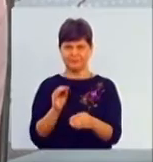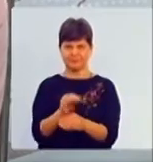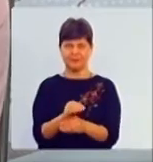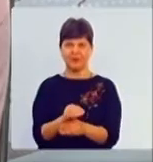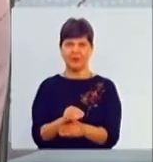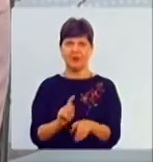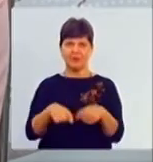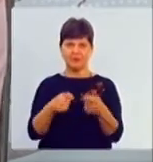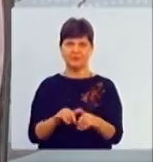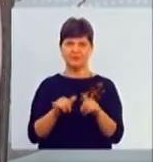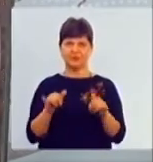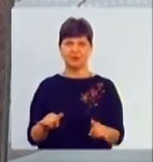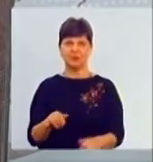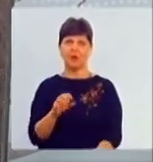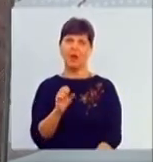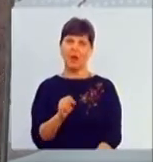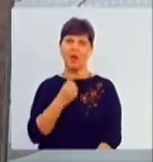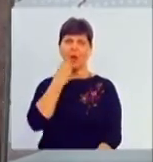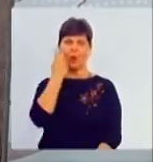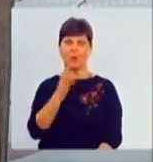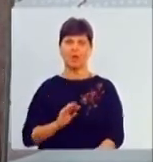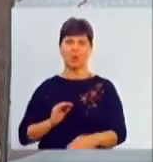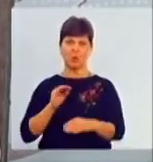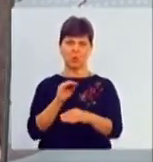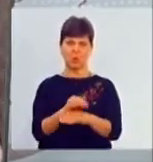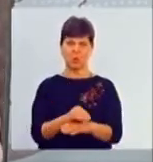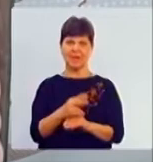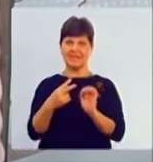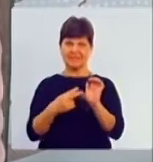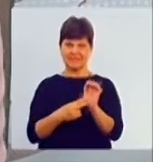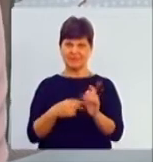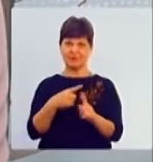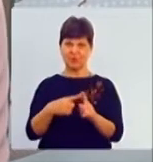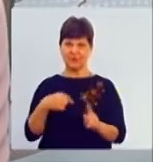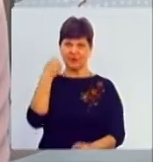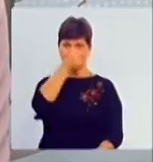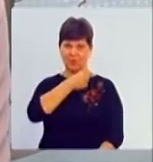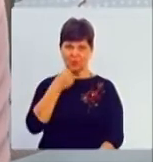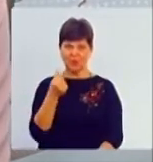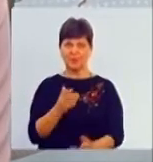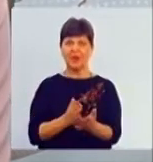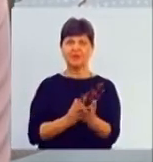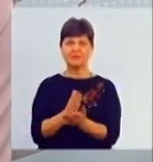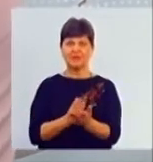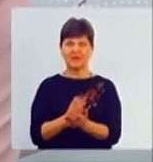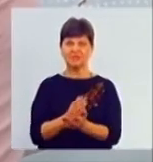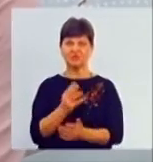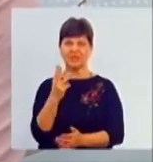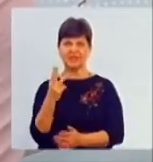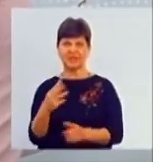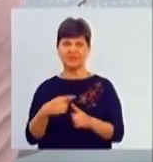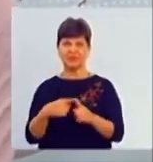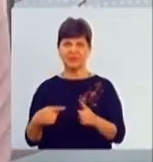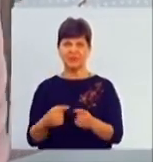дасть збільшення. А от коли ми додали 7,5 років при коефіцієнті стажа хоча б 3,5,